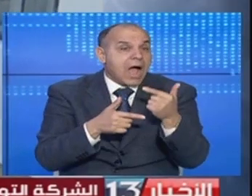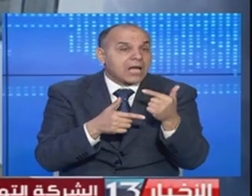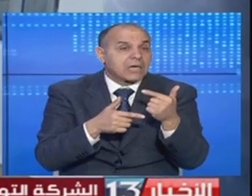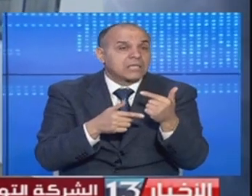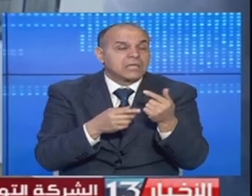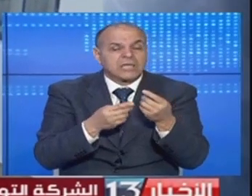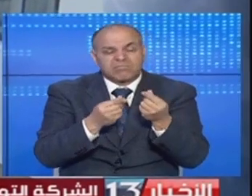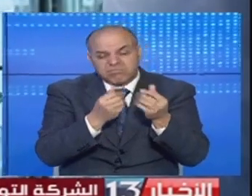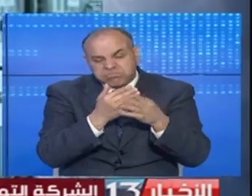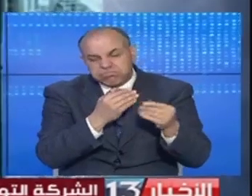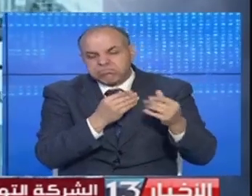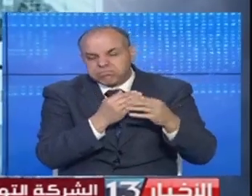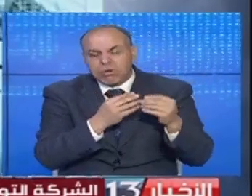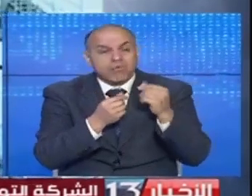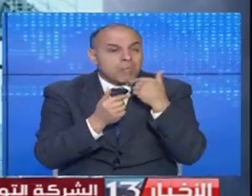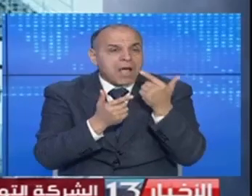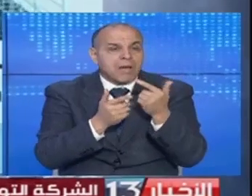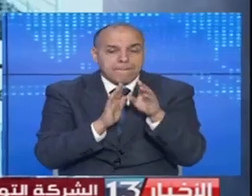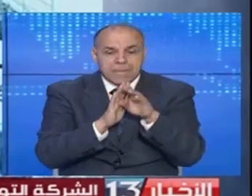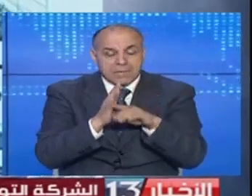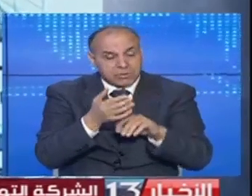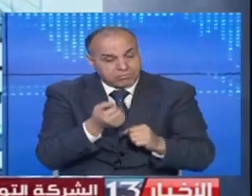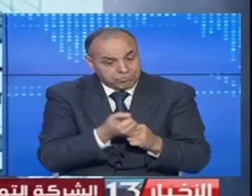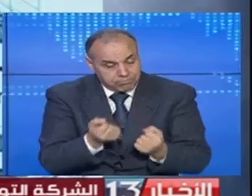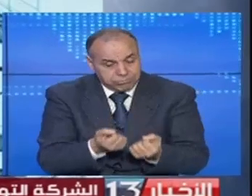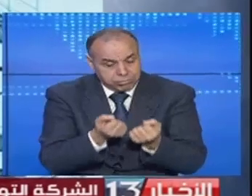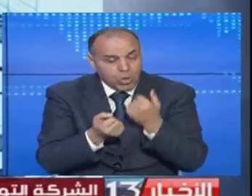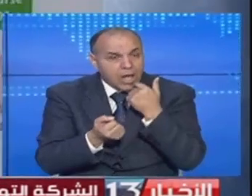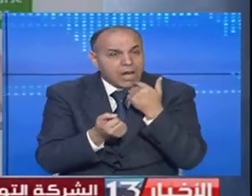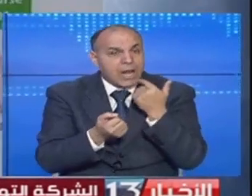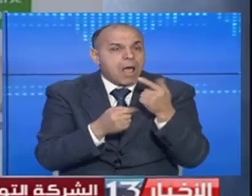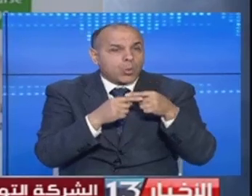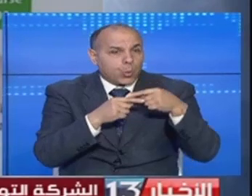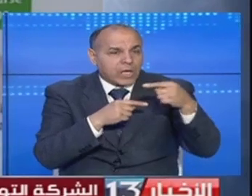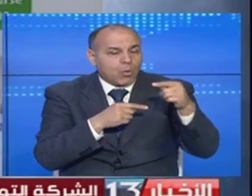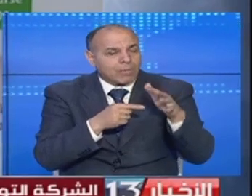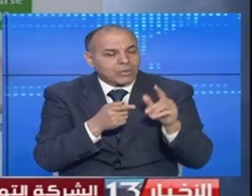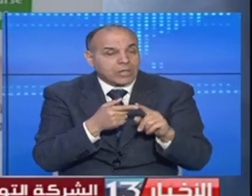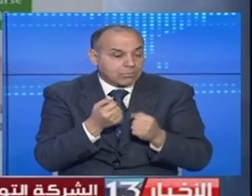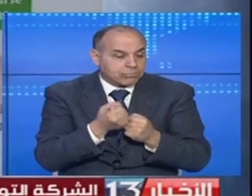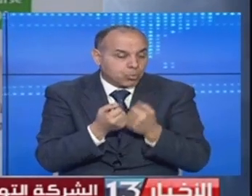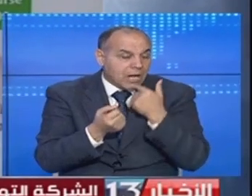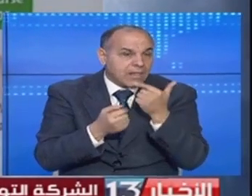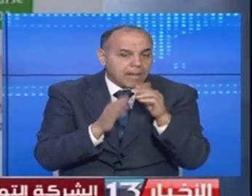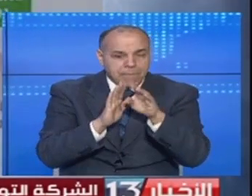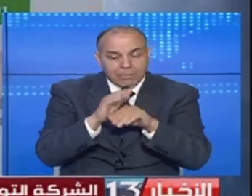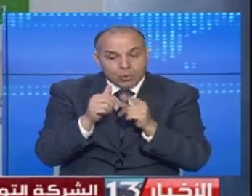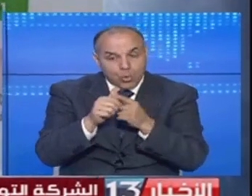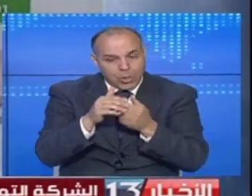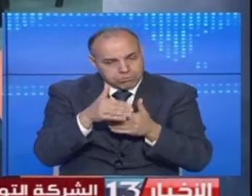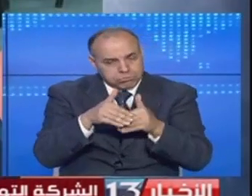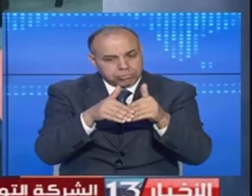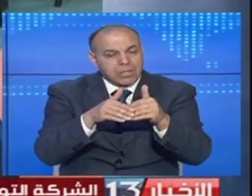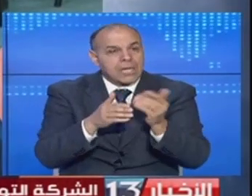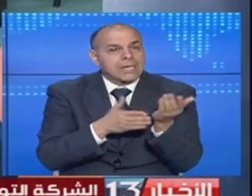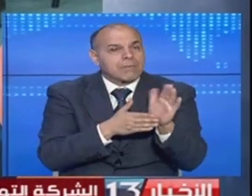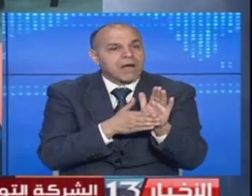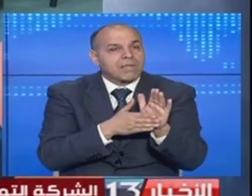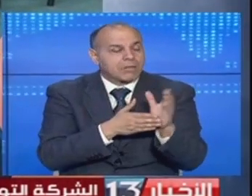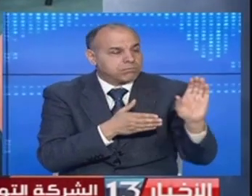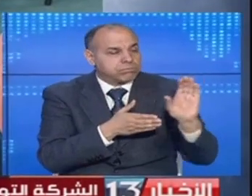توازنات ها الماليه برنامج الانقاذ الذي يمتد على المدى البعيد والمتوسط بداب خطوه اوليه تمثلت في